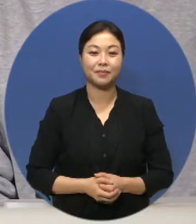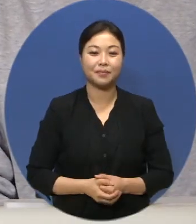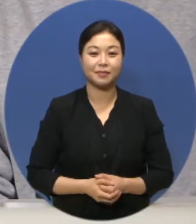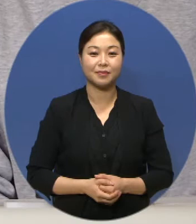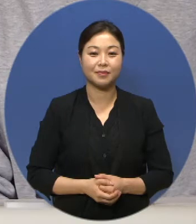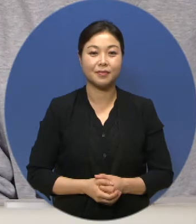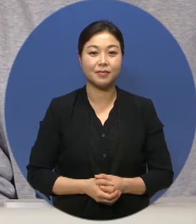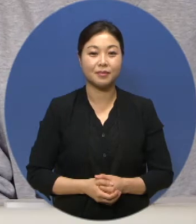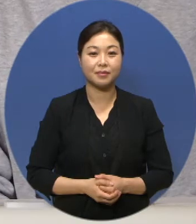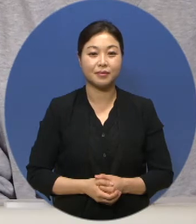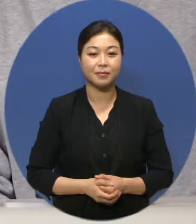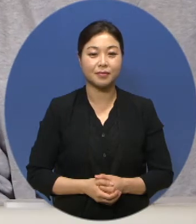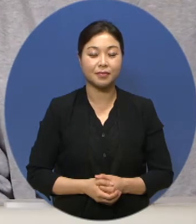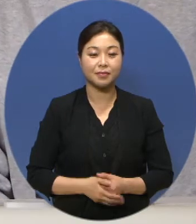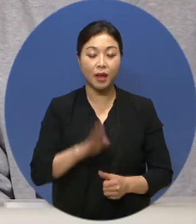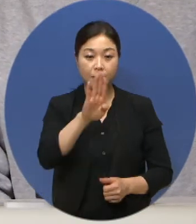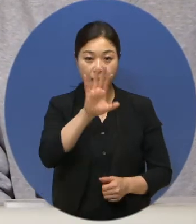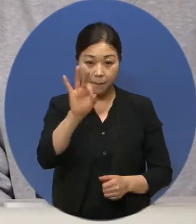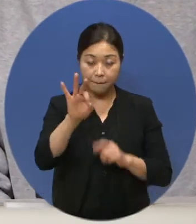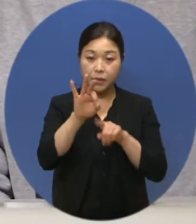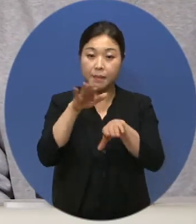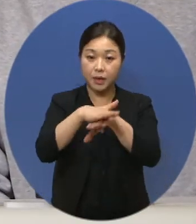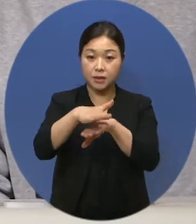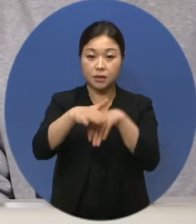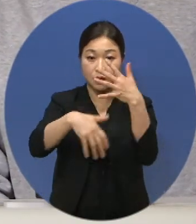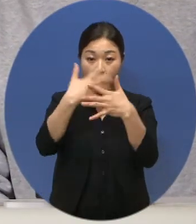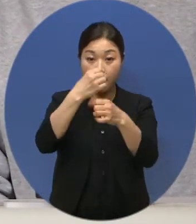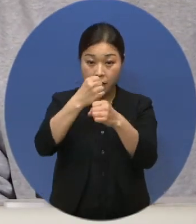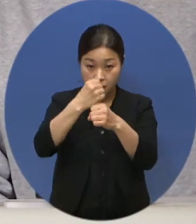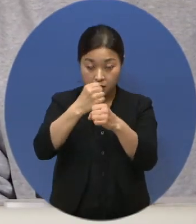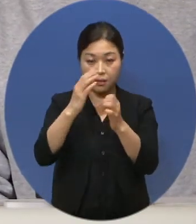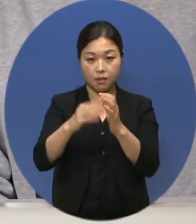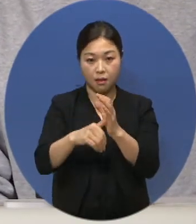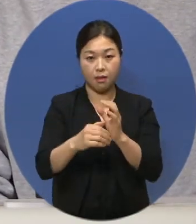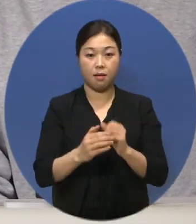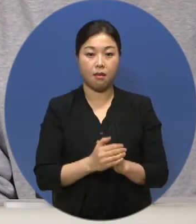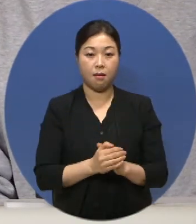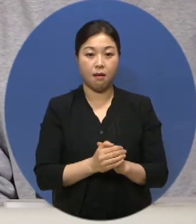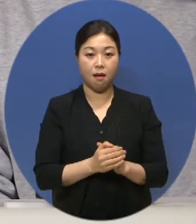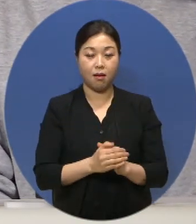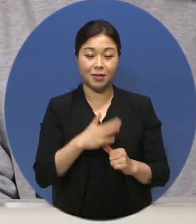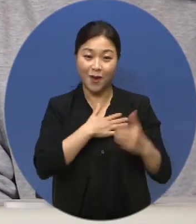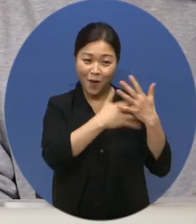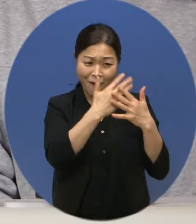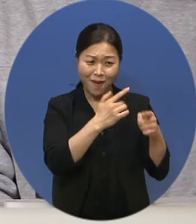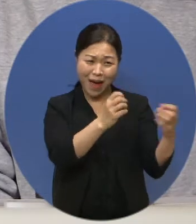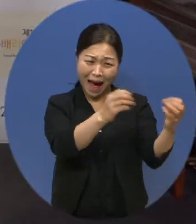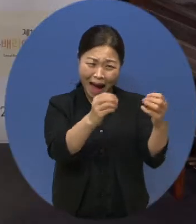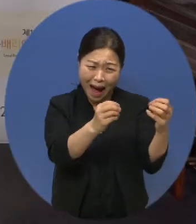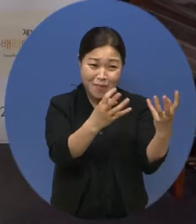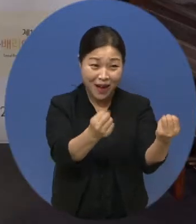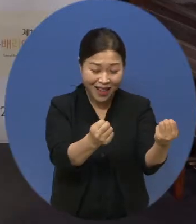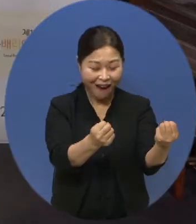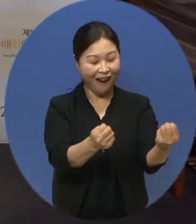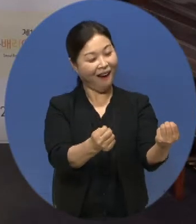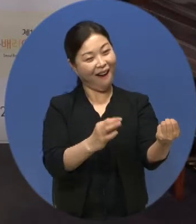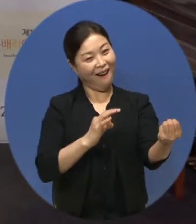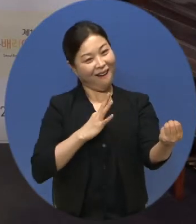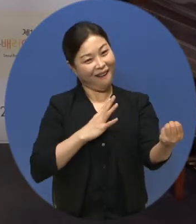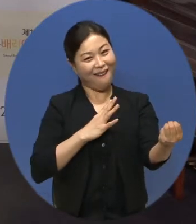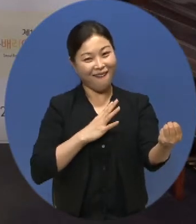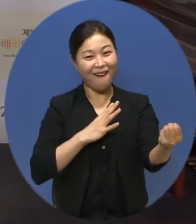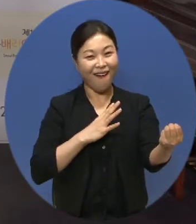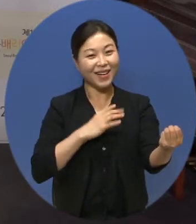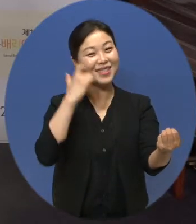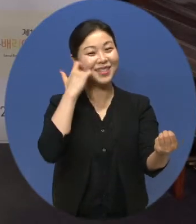저는 이번에 배리어 프리 버전 제작하면서 제 영화에 대사가 이렇게 많았나라는 걸 아, 느끼는